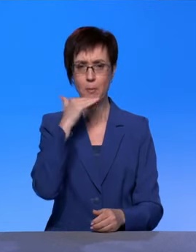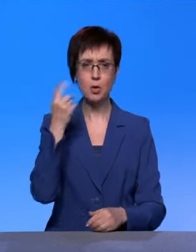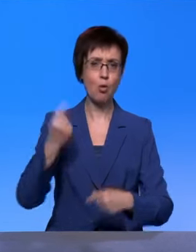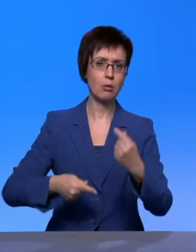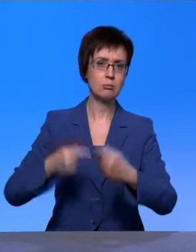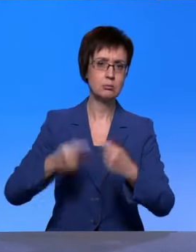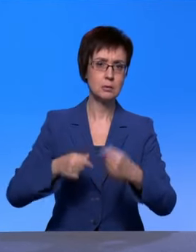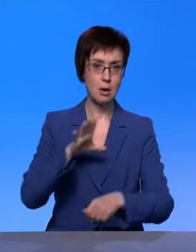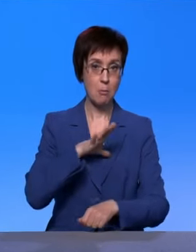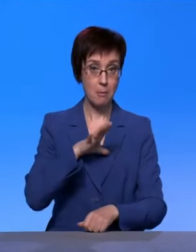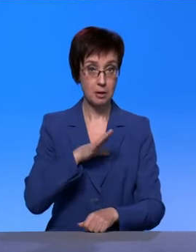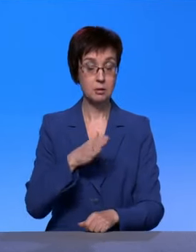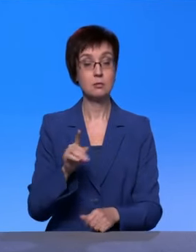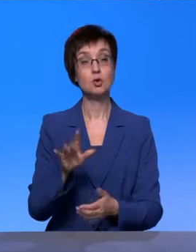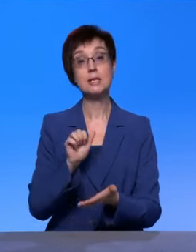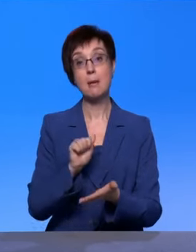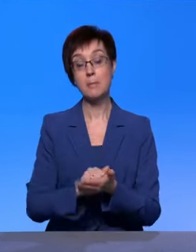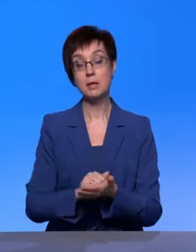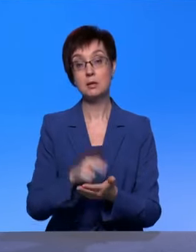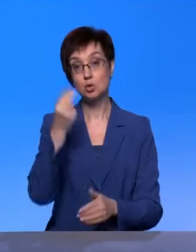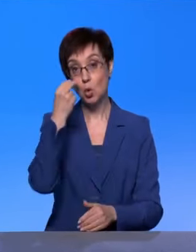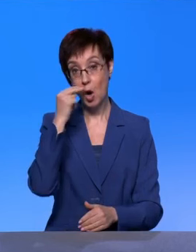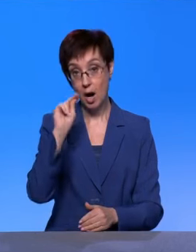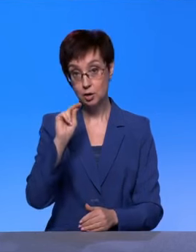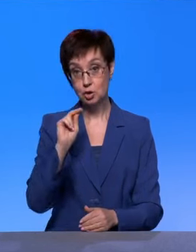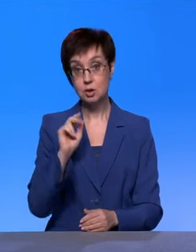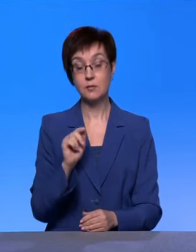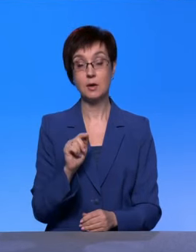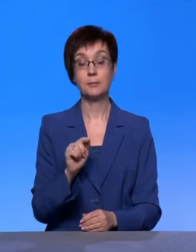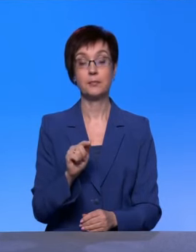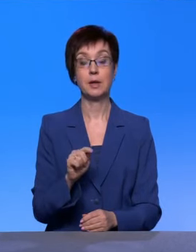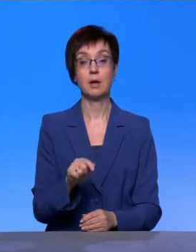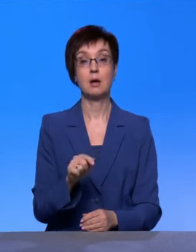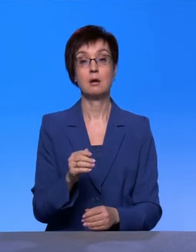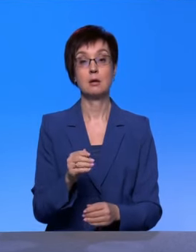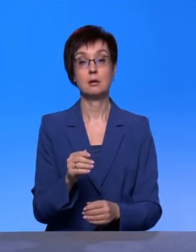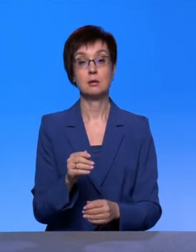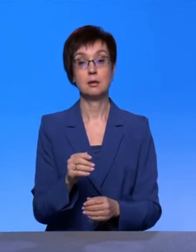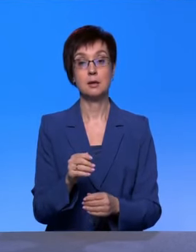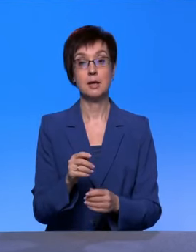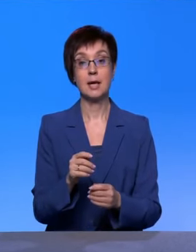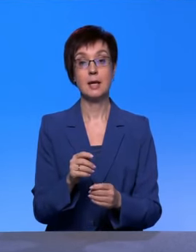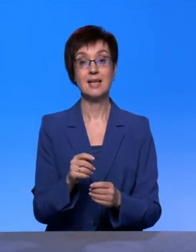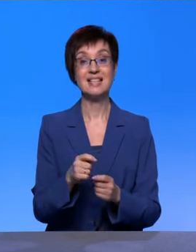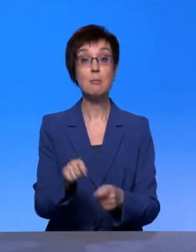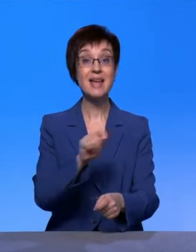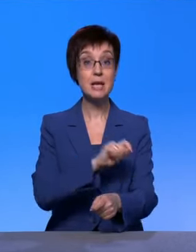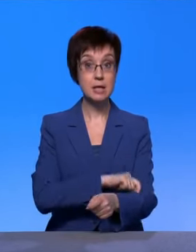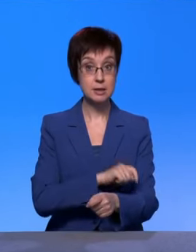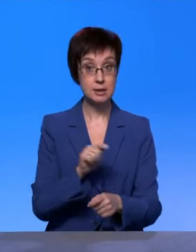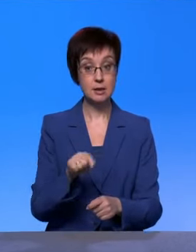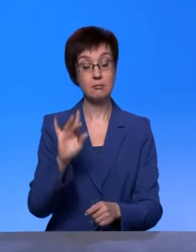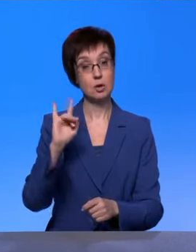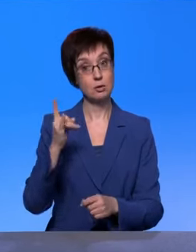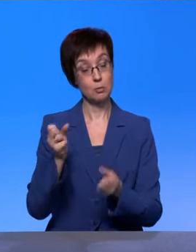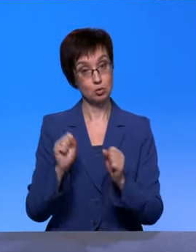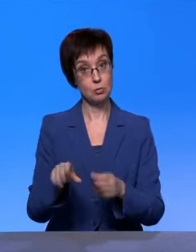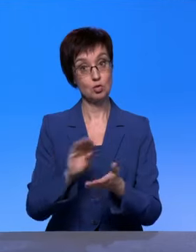что вот качество самих измерителей, ну, к тем весам, да, ребенок же может написать, вот этого не было в школьной